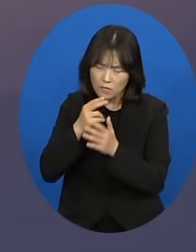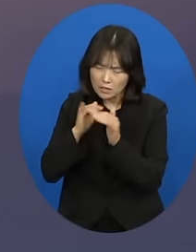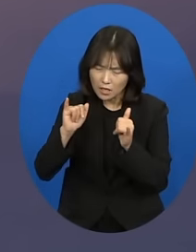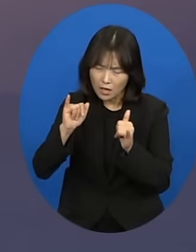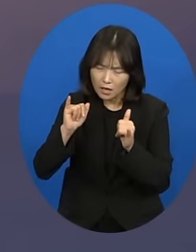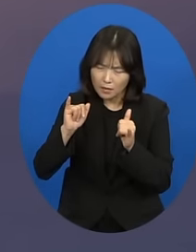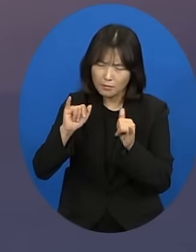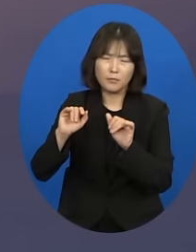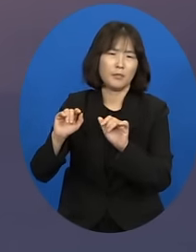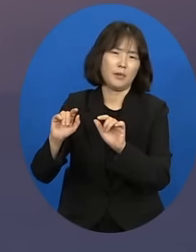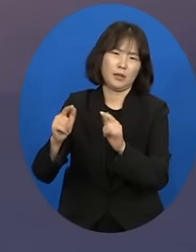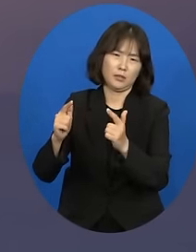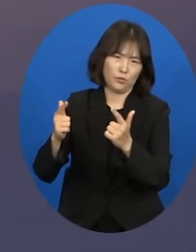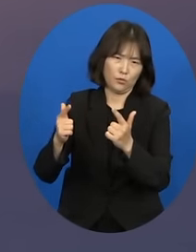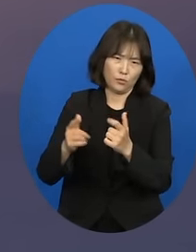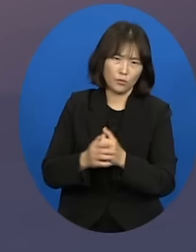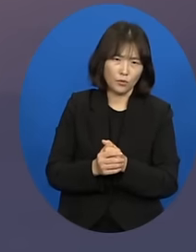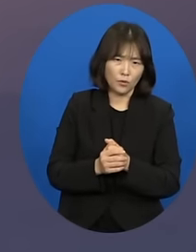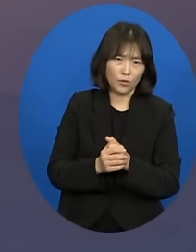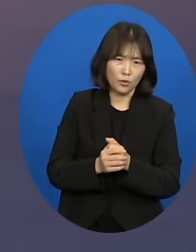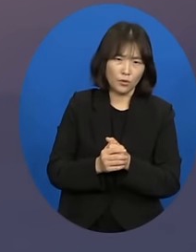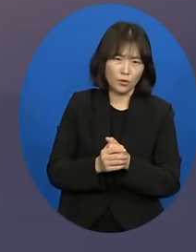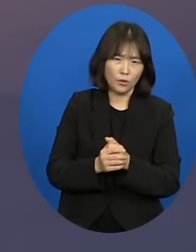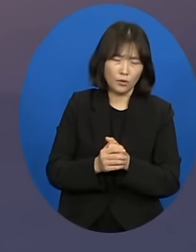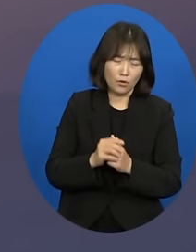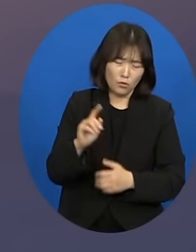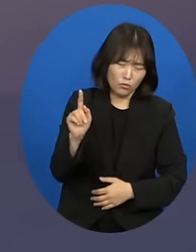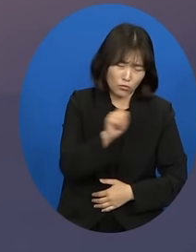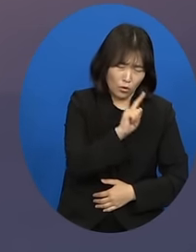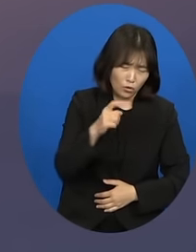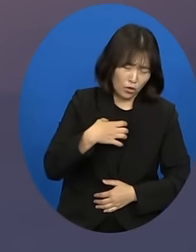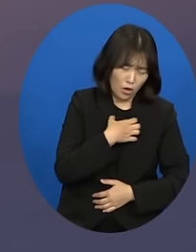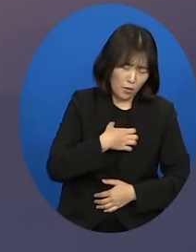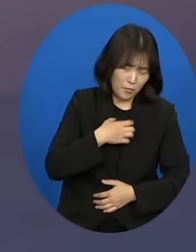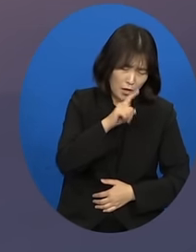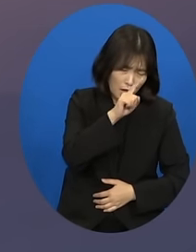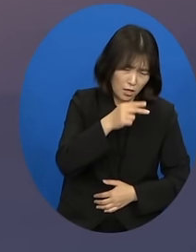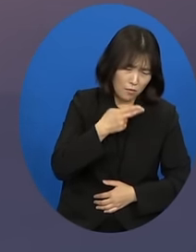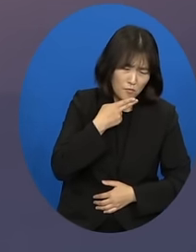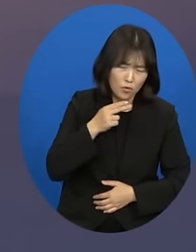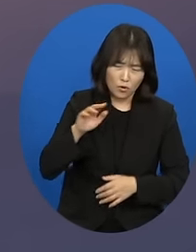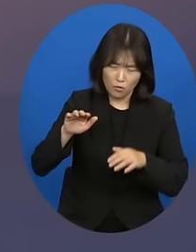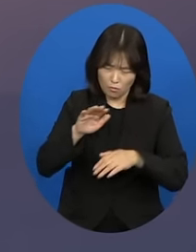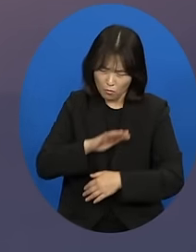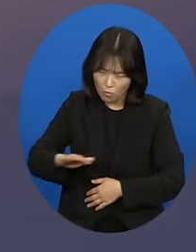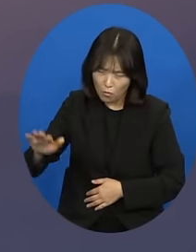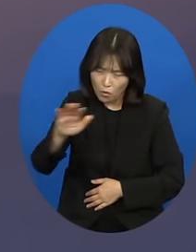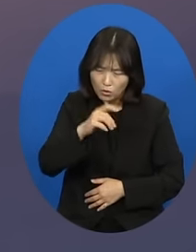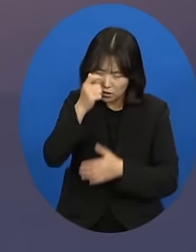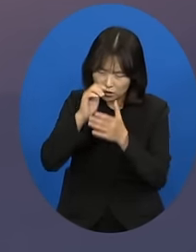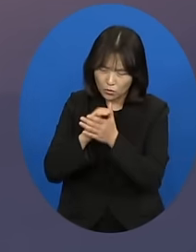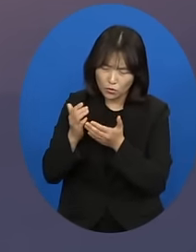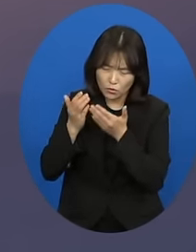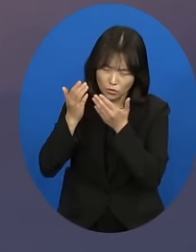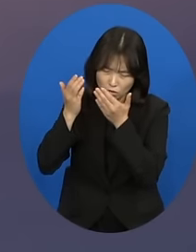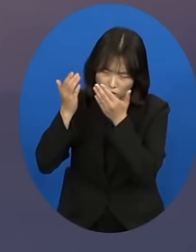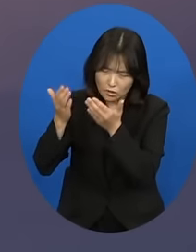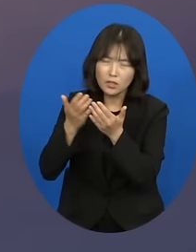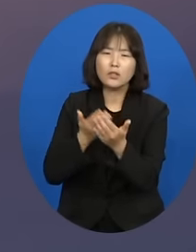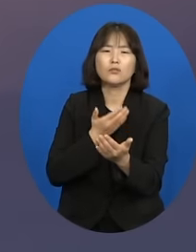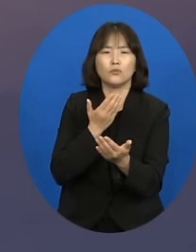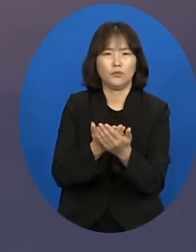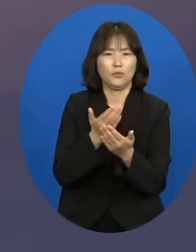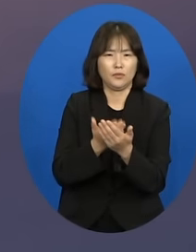것이 아니라 아무것도 염려하지 않고 모든 일에 기도함으로 우리가 나아가게 하여